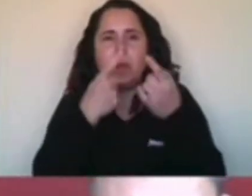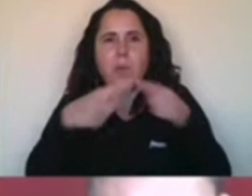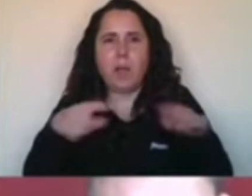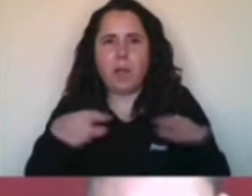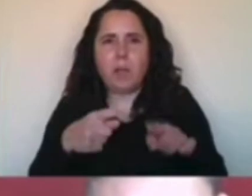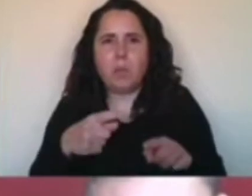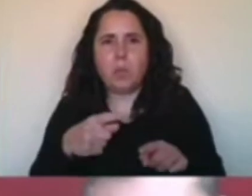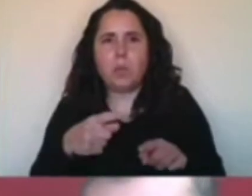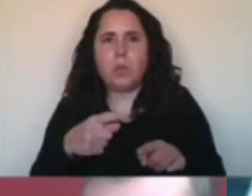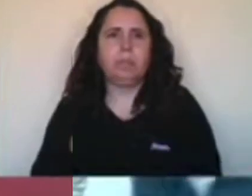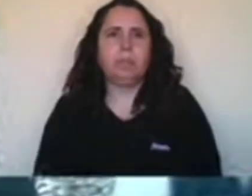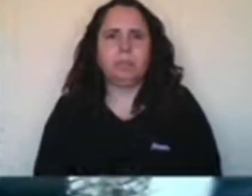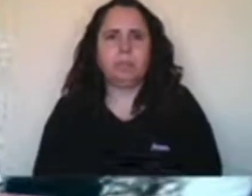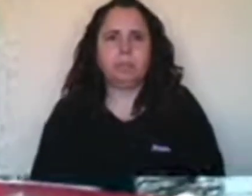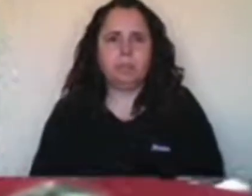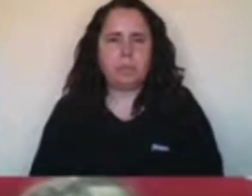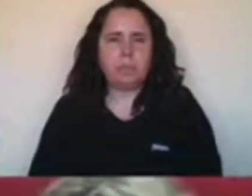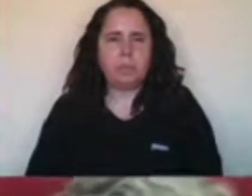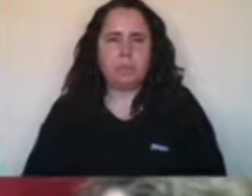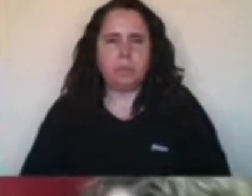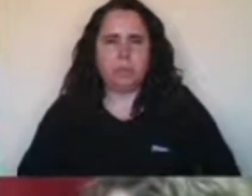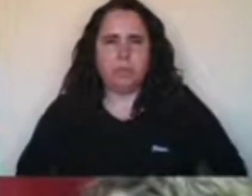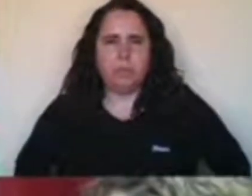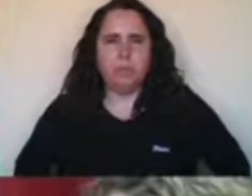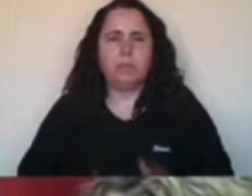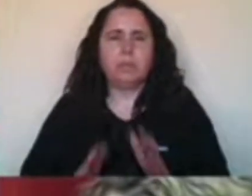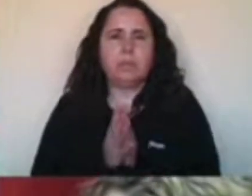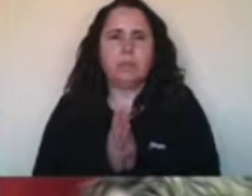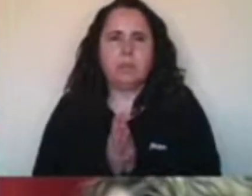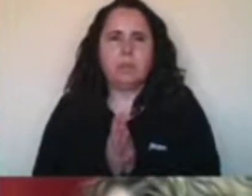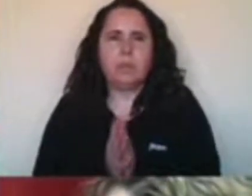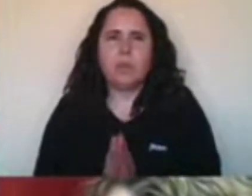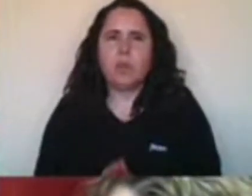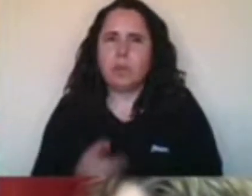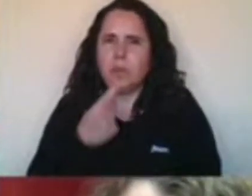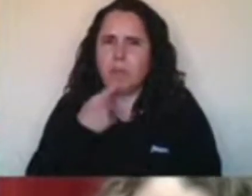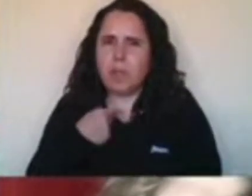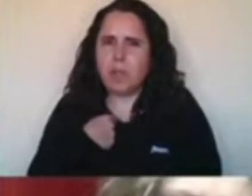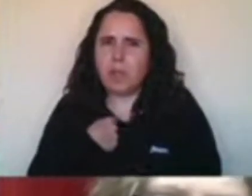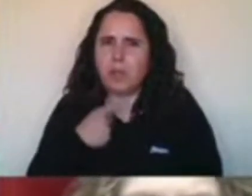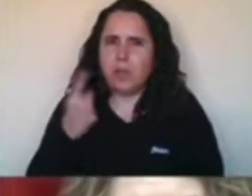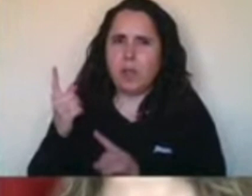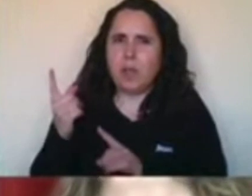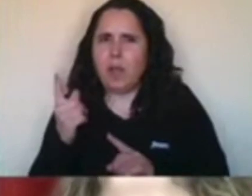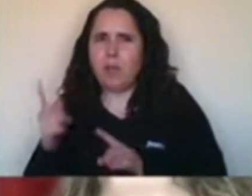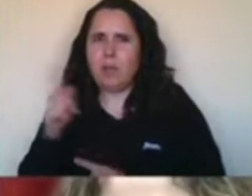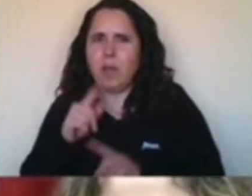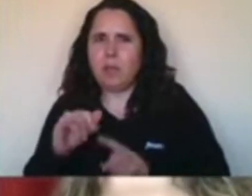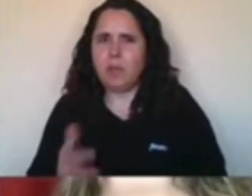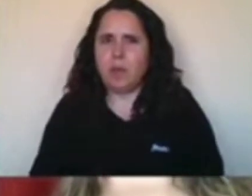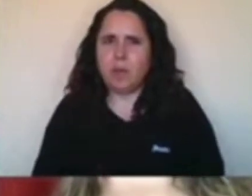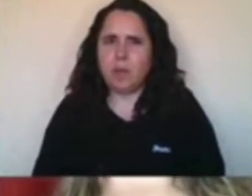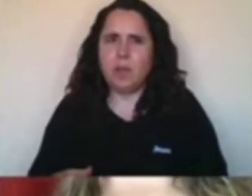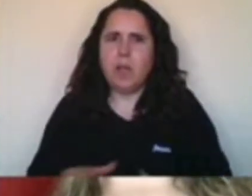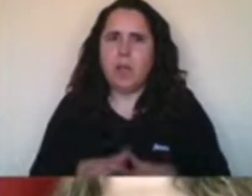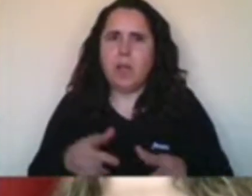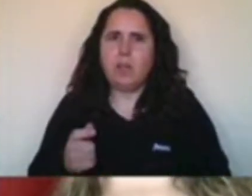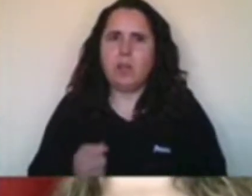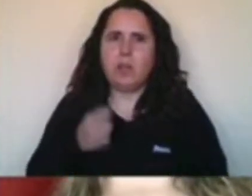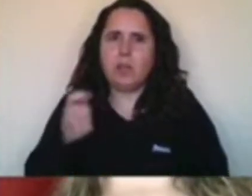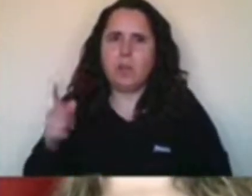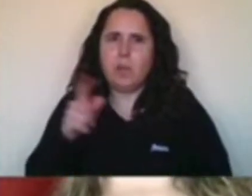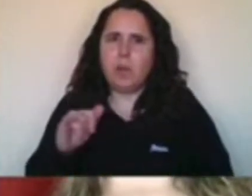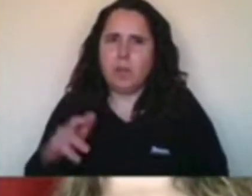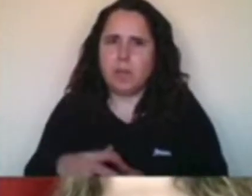està esperant-se ja a fer. Senyor Cantó, està dient vostè que les filades tenen problemes? Que l'Associació de Sant Jordi té problemes?